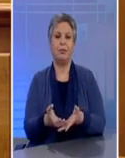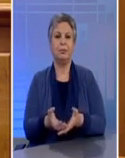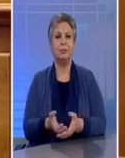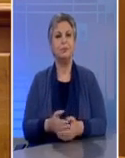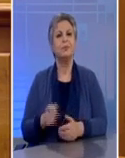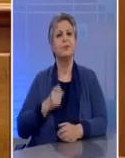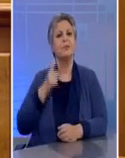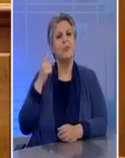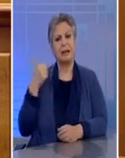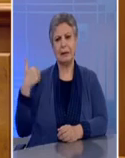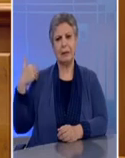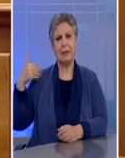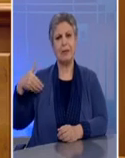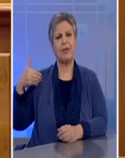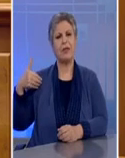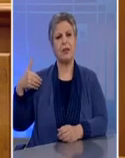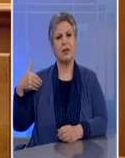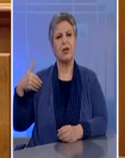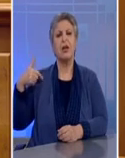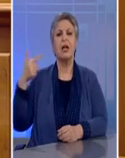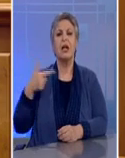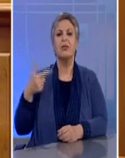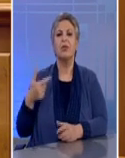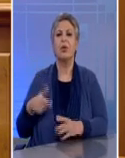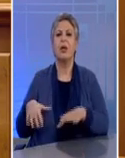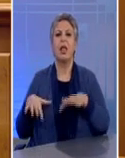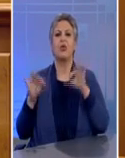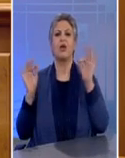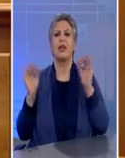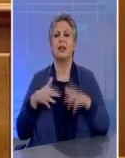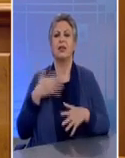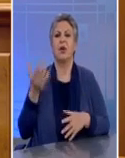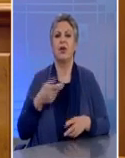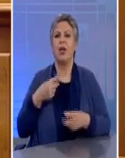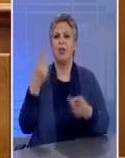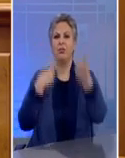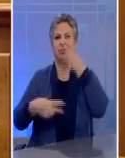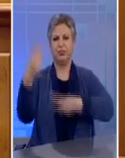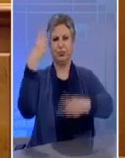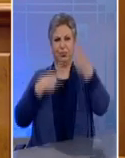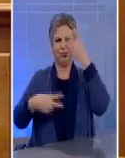Ξέρετε, το τελευταίο διάστημα έχουν εξαπολύσει ένα κύμα λάσπης εναντίον μου.